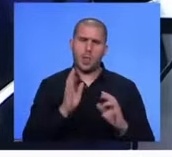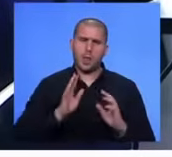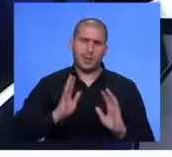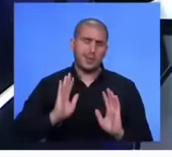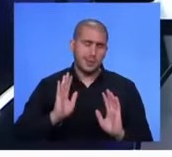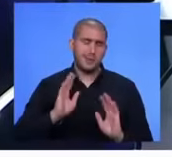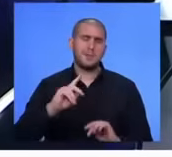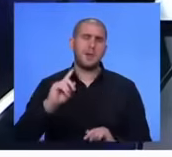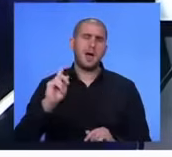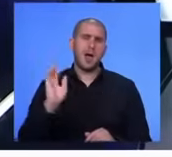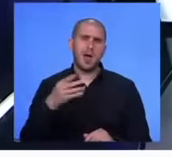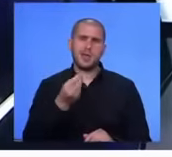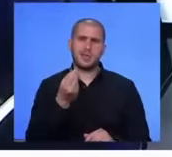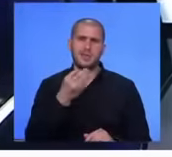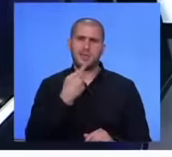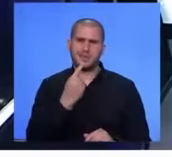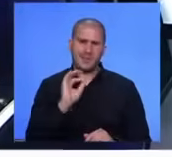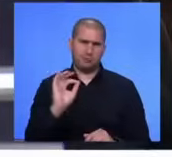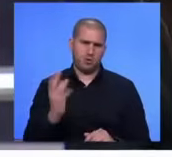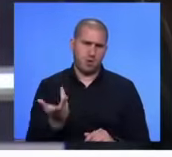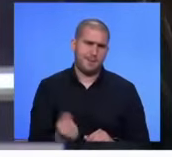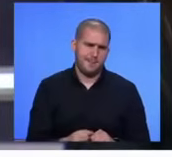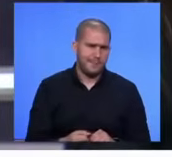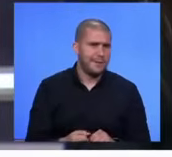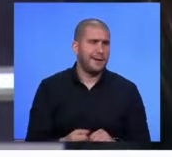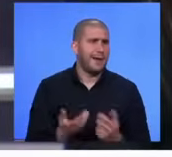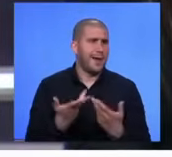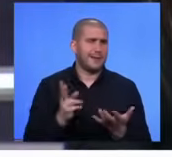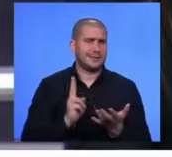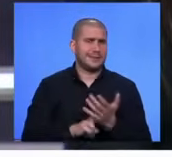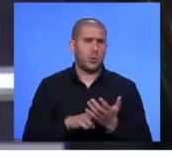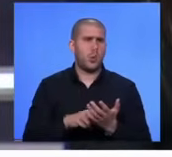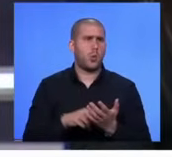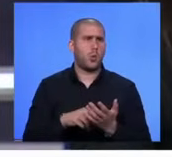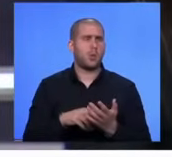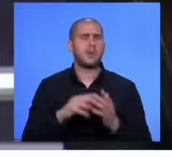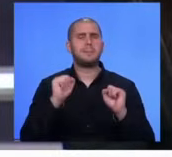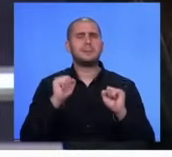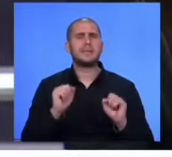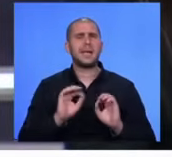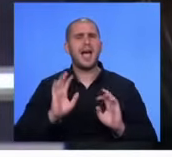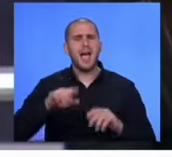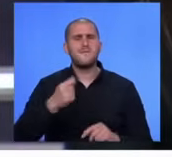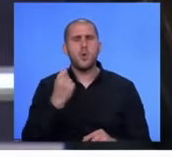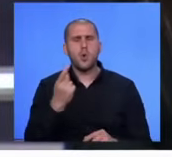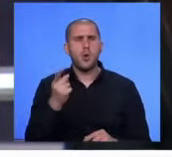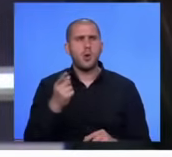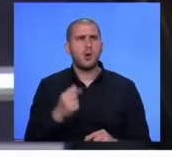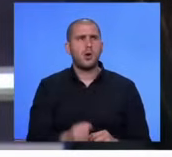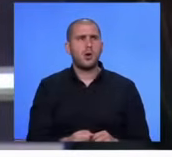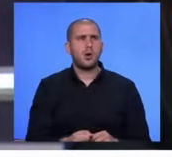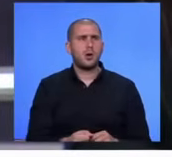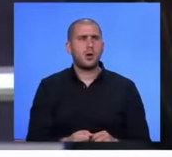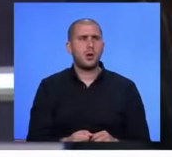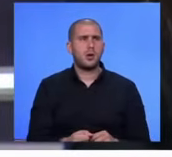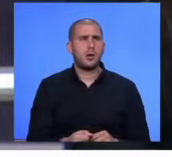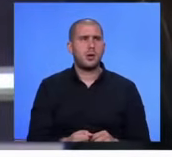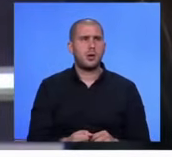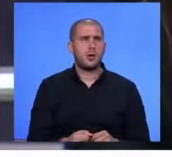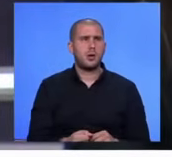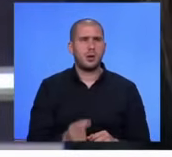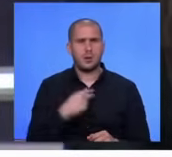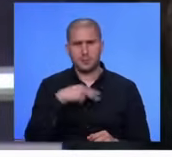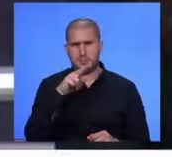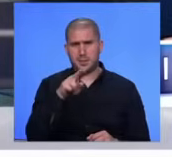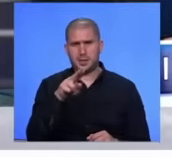מכל וכל על דבריך. אין כאן זכות עמידה ולו הבסיסית ביותר לעותרים. תסתכלי על המצלמה. אני